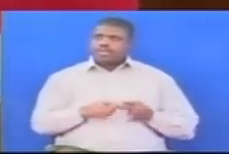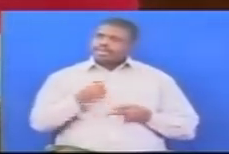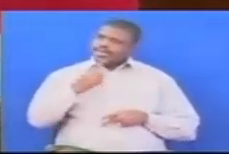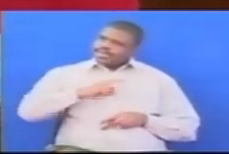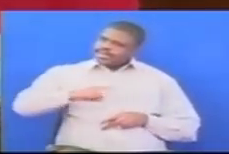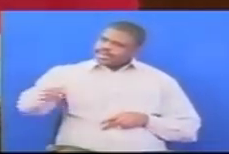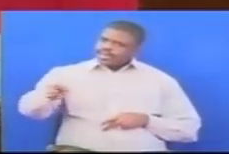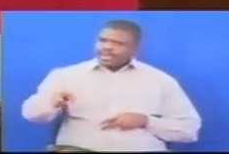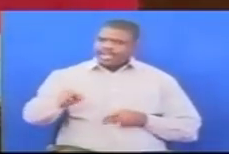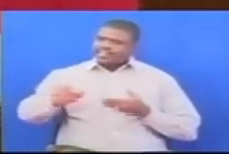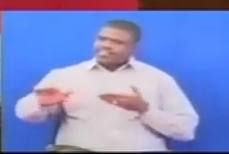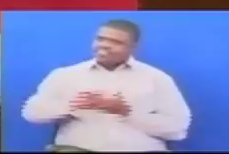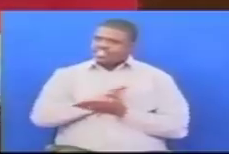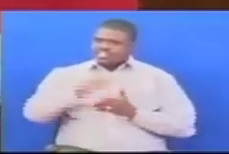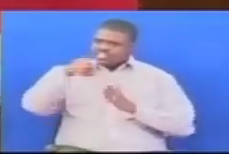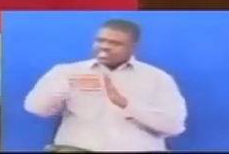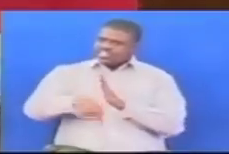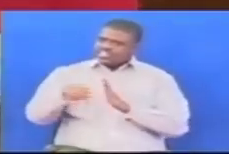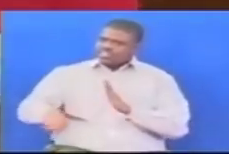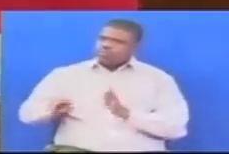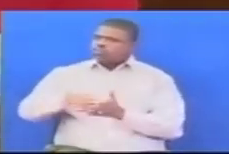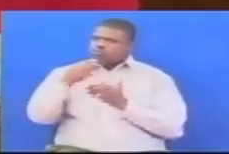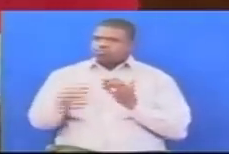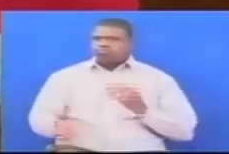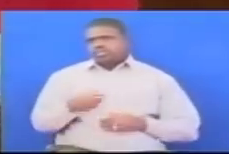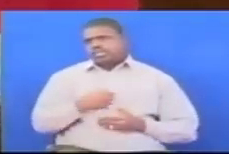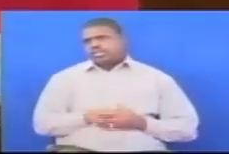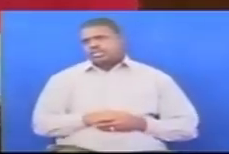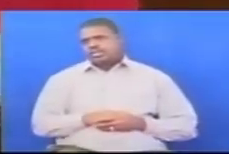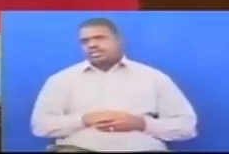nenda kasafishe huko chini, wanatuangusha sana.